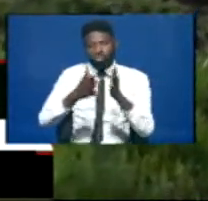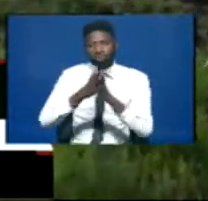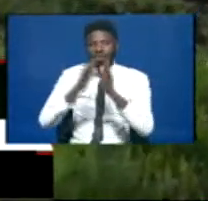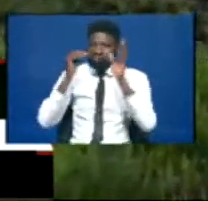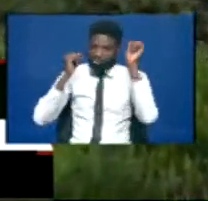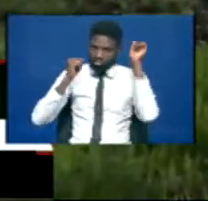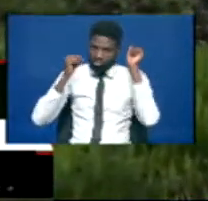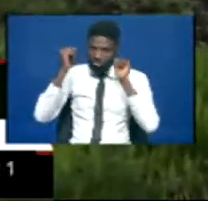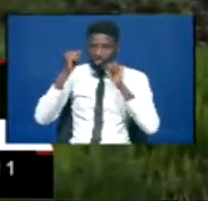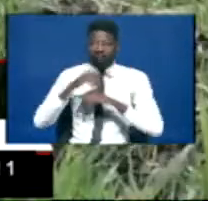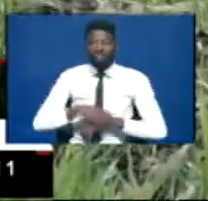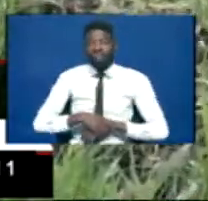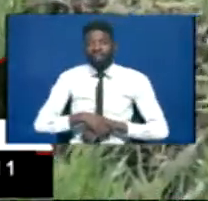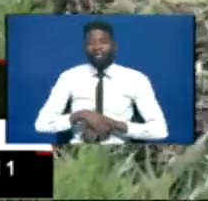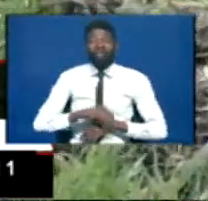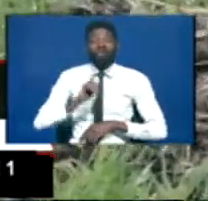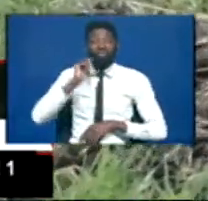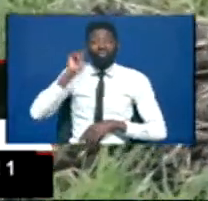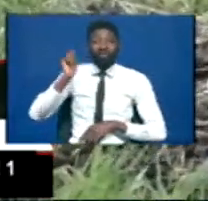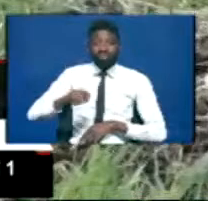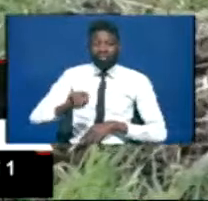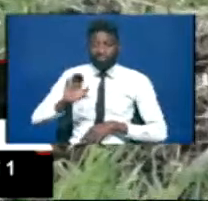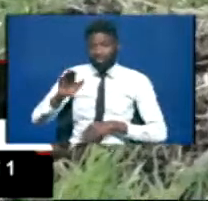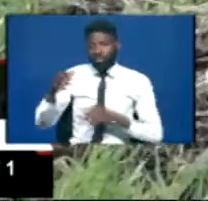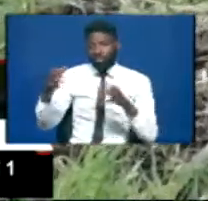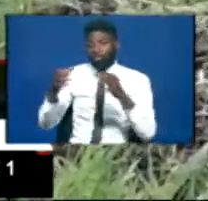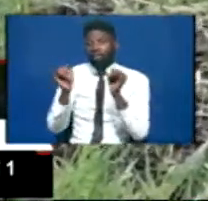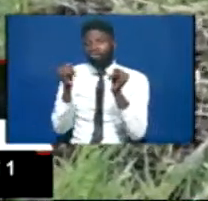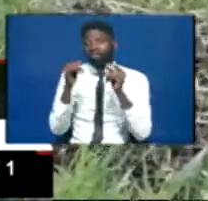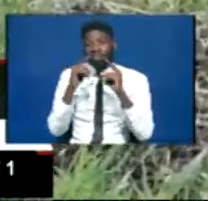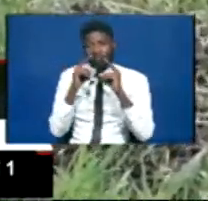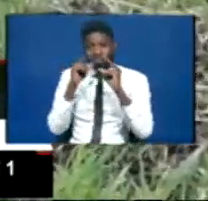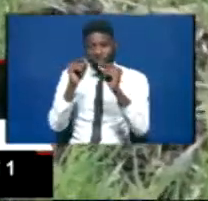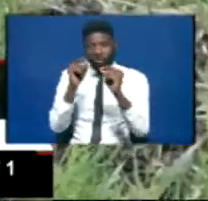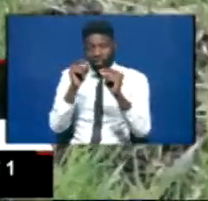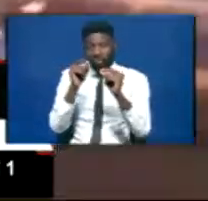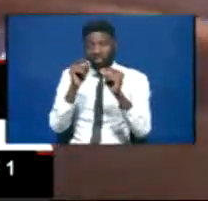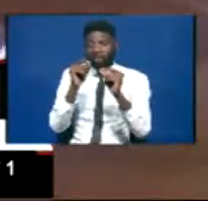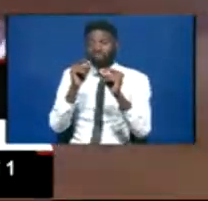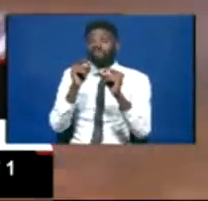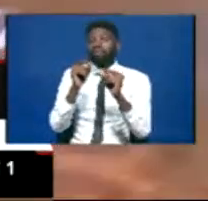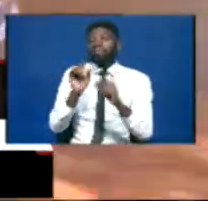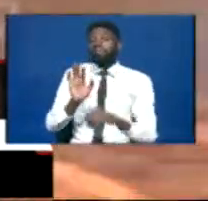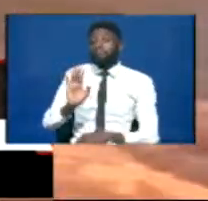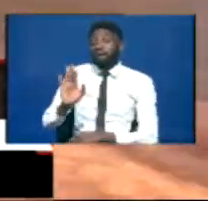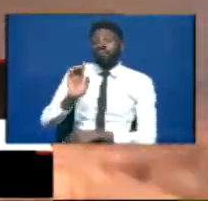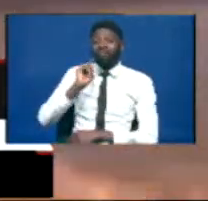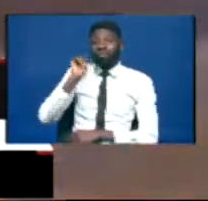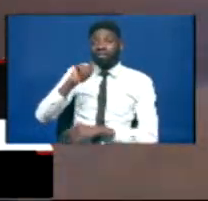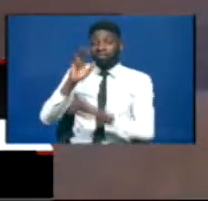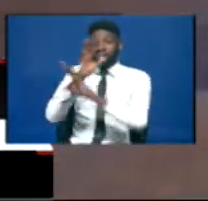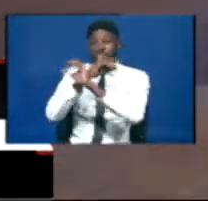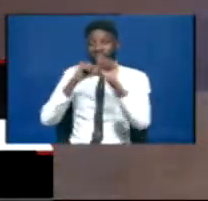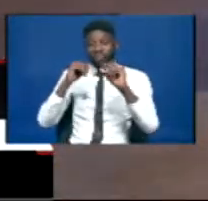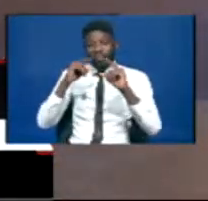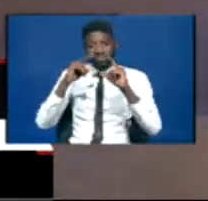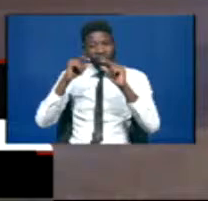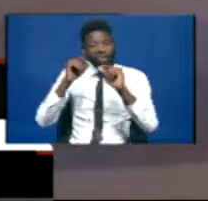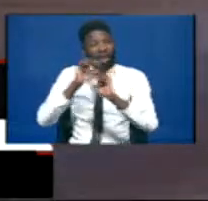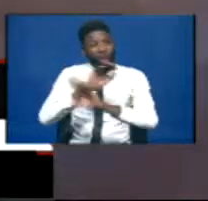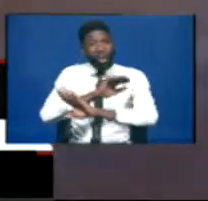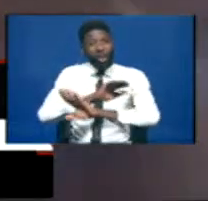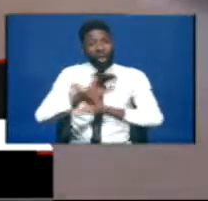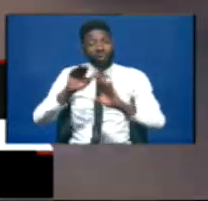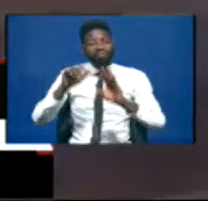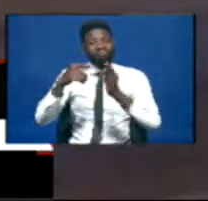vya habari vya Ukraine viliripoti kuwa Rais Volodymyr Zelensky alisema hatashauriana na pande kutoka nje